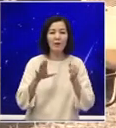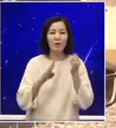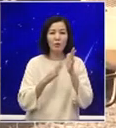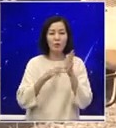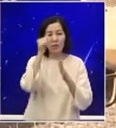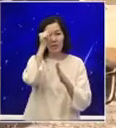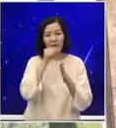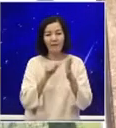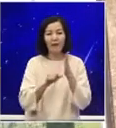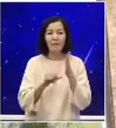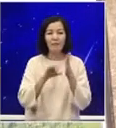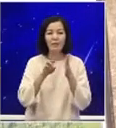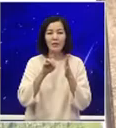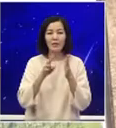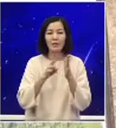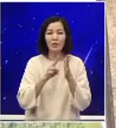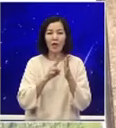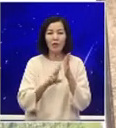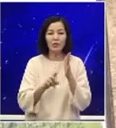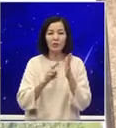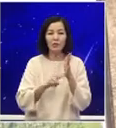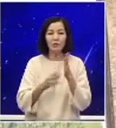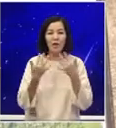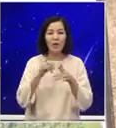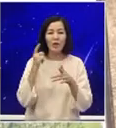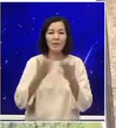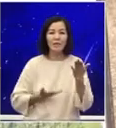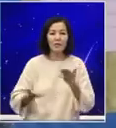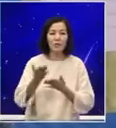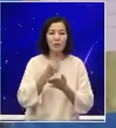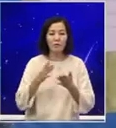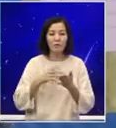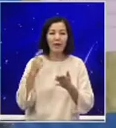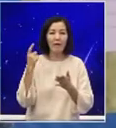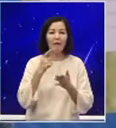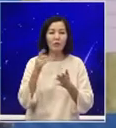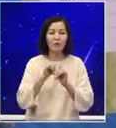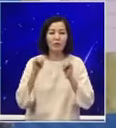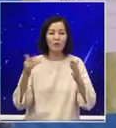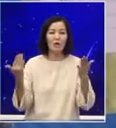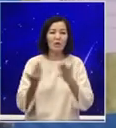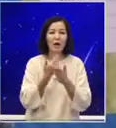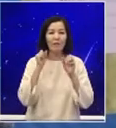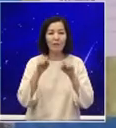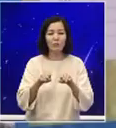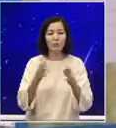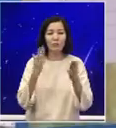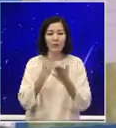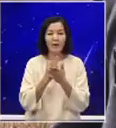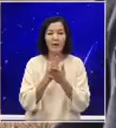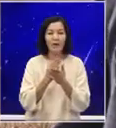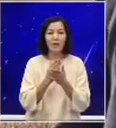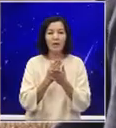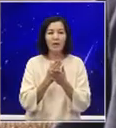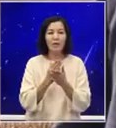айда 60 миллиард 671 миллион теңгенің ауыл шаруашылық өнімін өндірді. Экономикасының өсуіне жаңа мүмкіндіктері мол. Бір ғана Шолақ